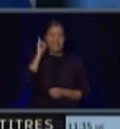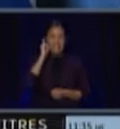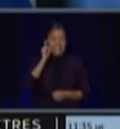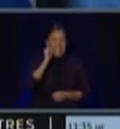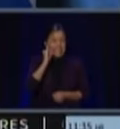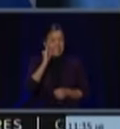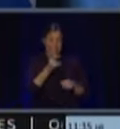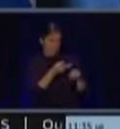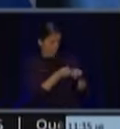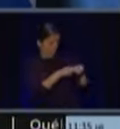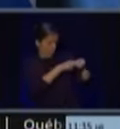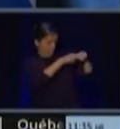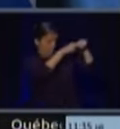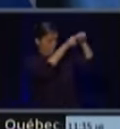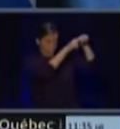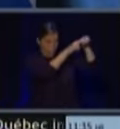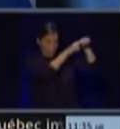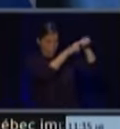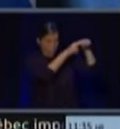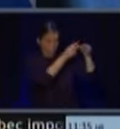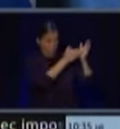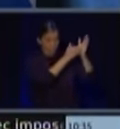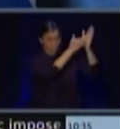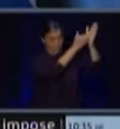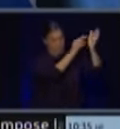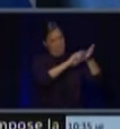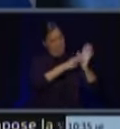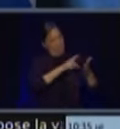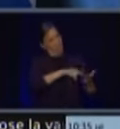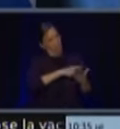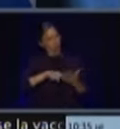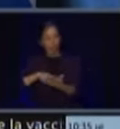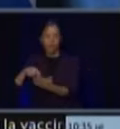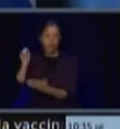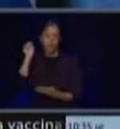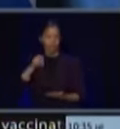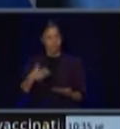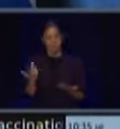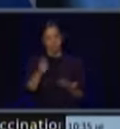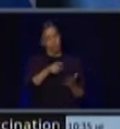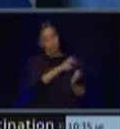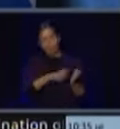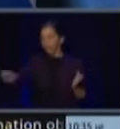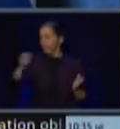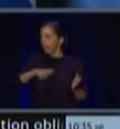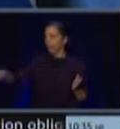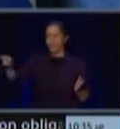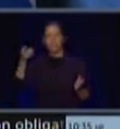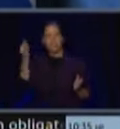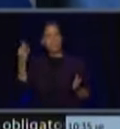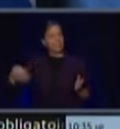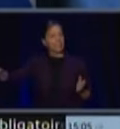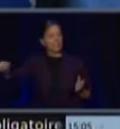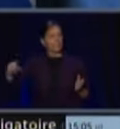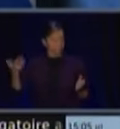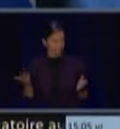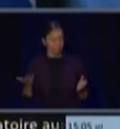urgences, qui rentrent aux soins intensifs, bien, malheureusement, on serait obligé de faire du délestage additionnel,